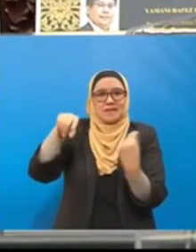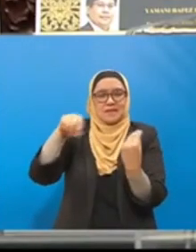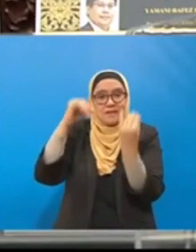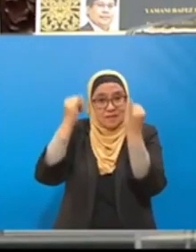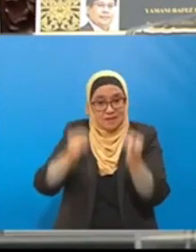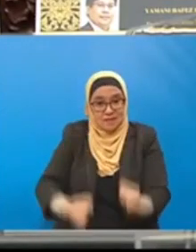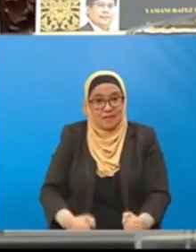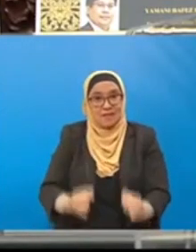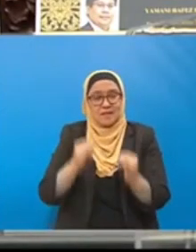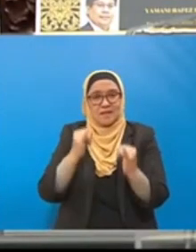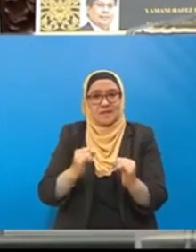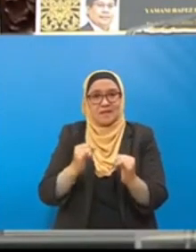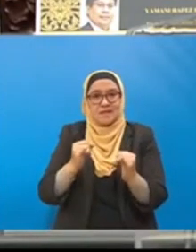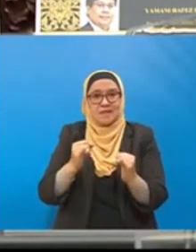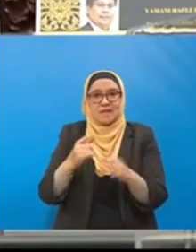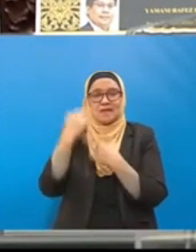tahun